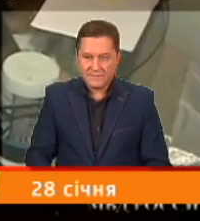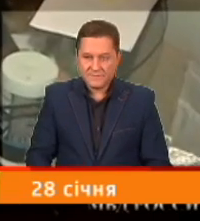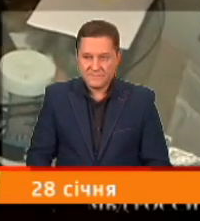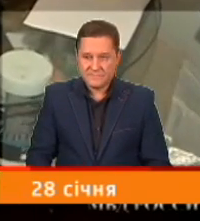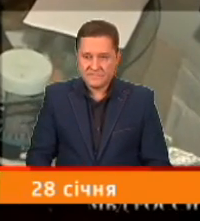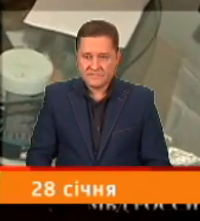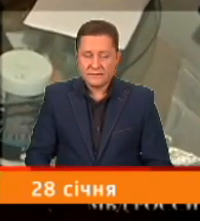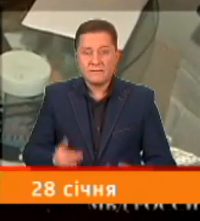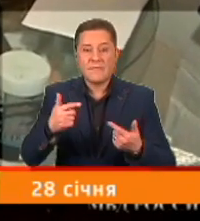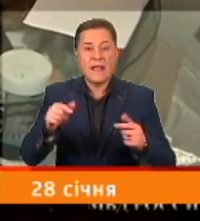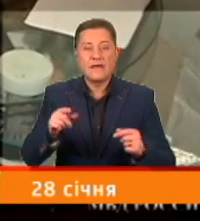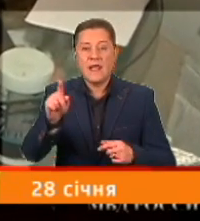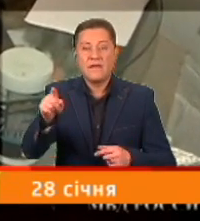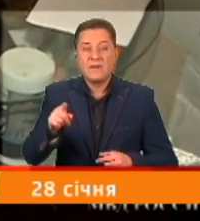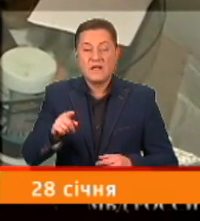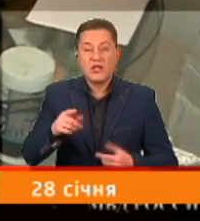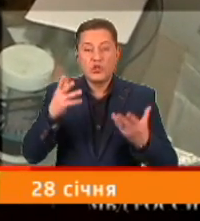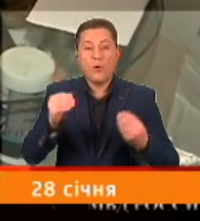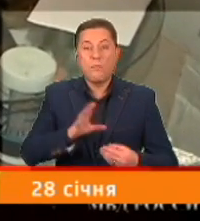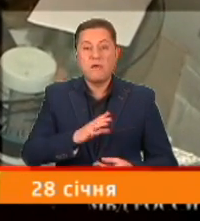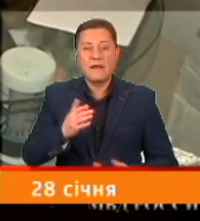Где вы сегодня днем были?